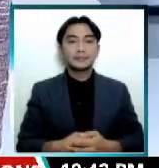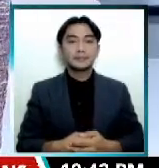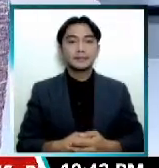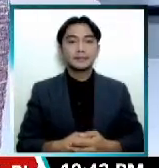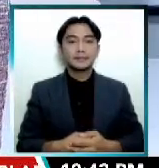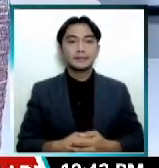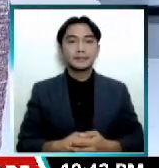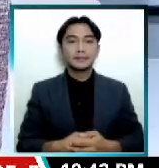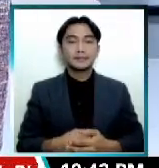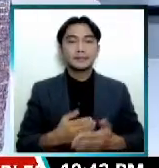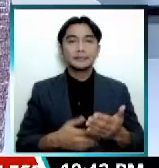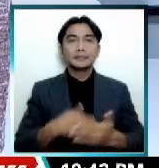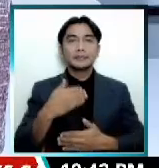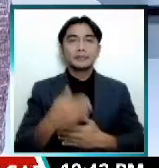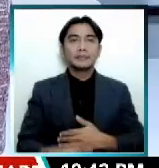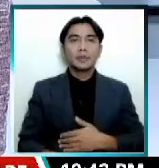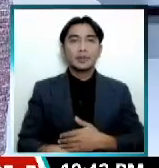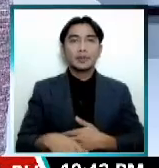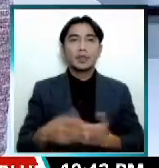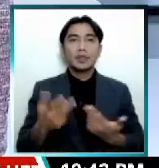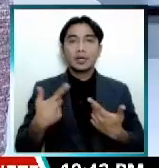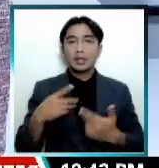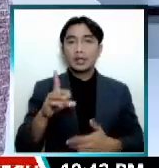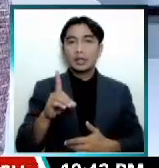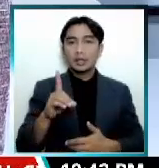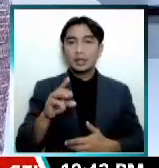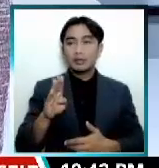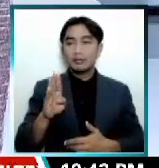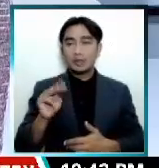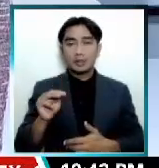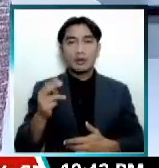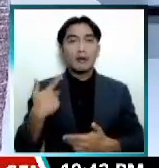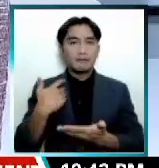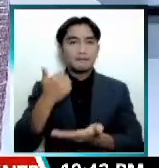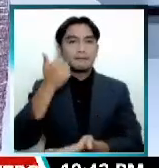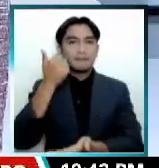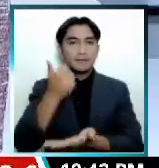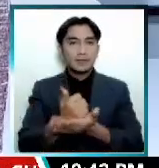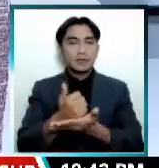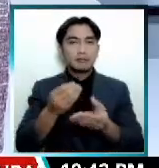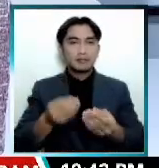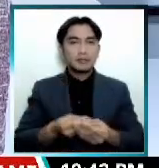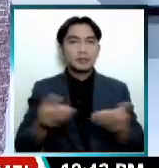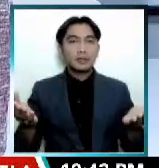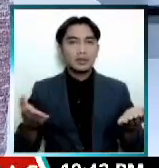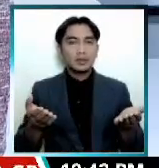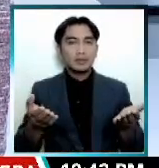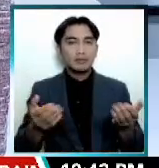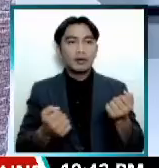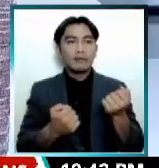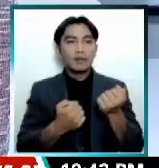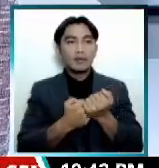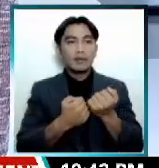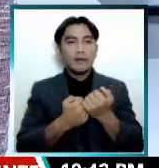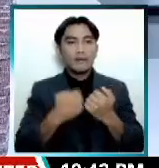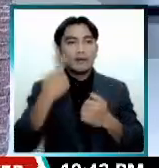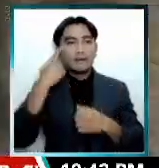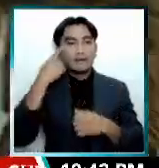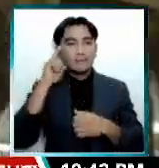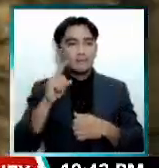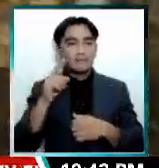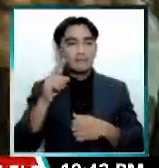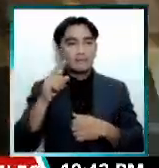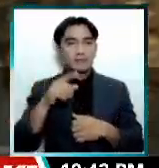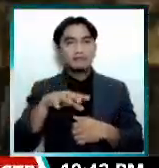Aprobado na ng Department of Budget and Management o DBM ang paglalabas ng pondo para sa pensyon ng military retirees.